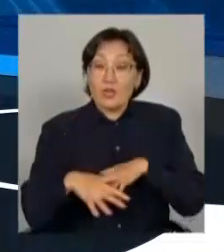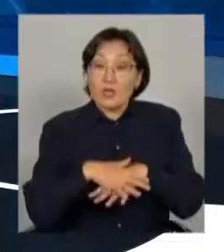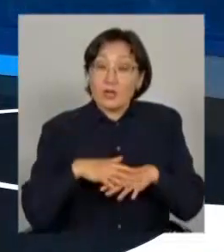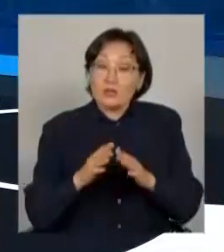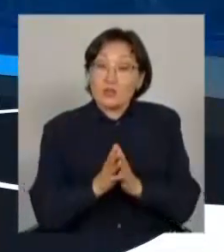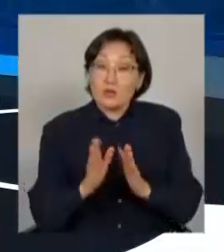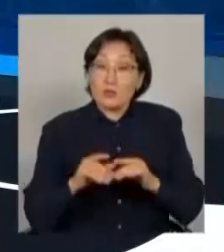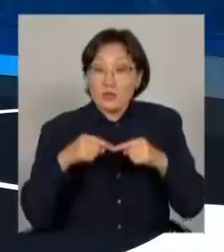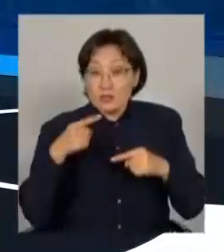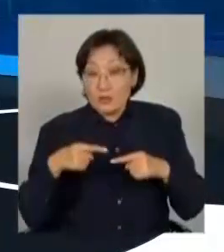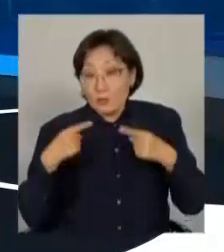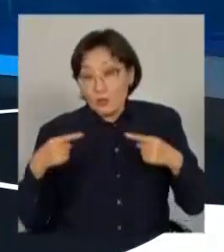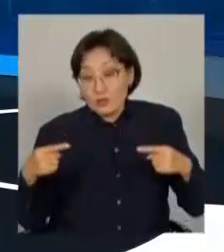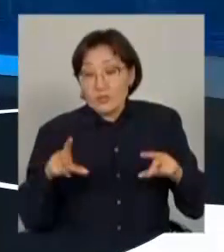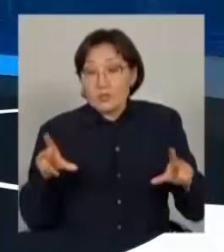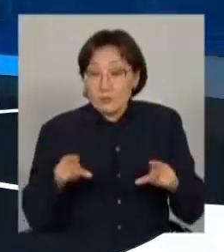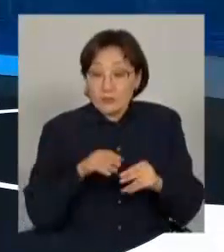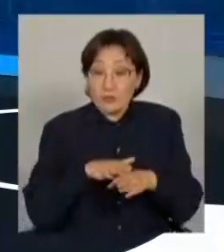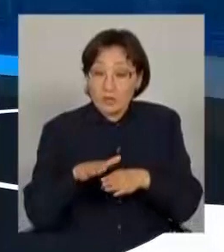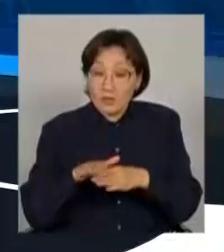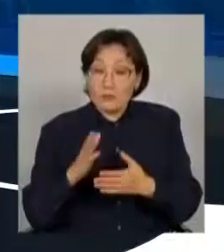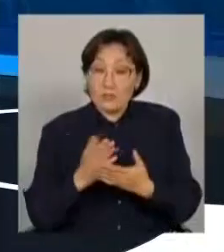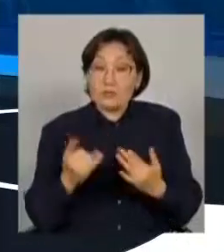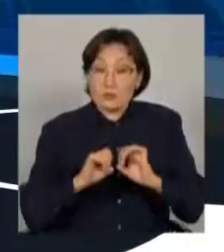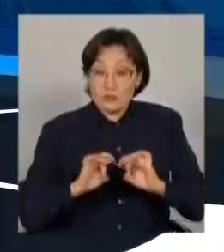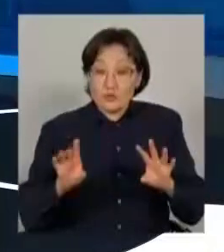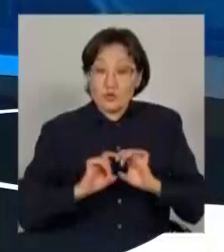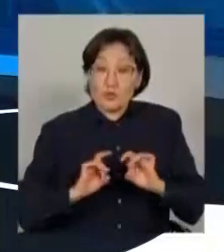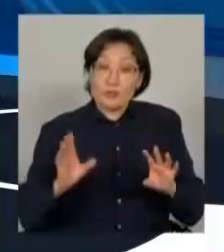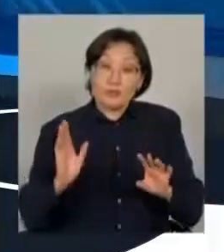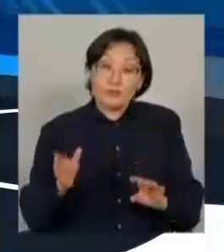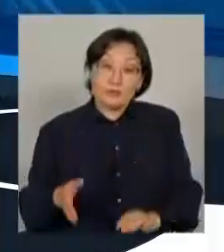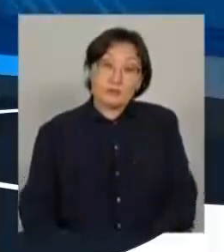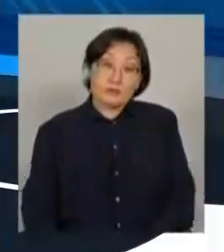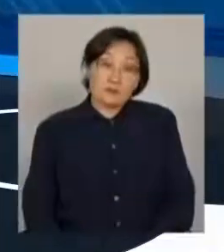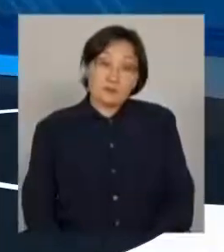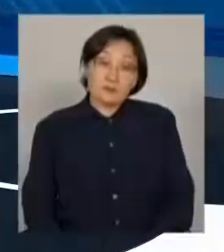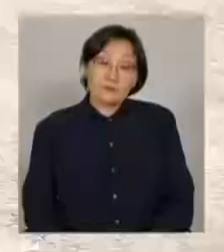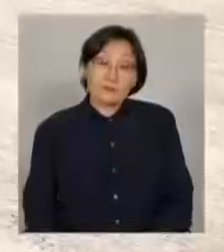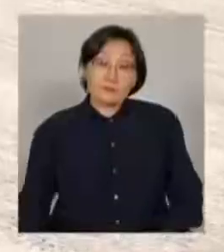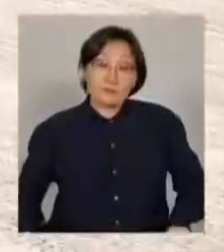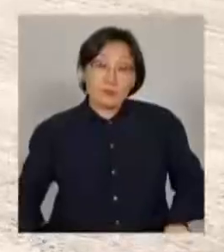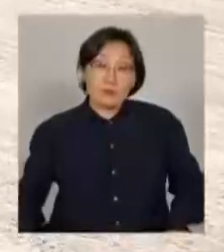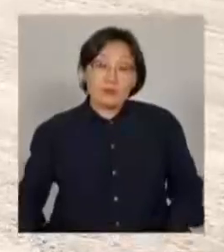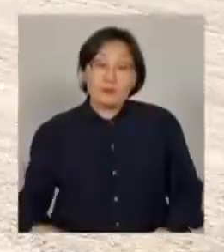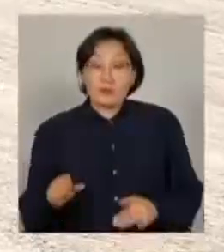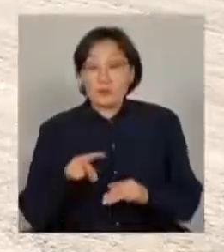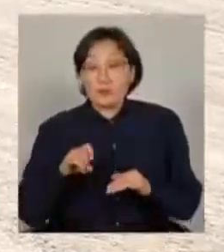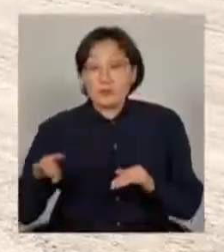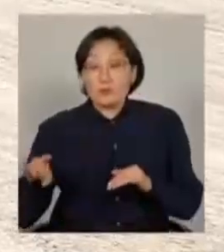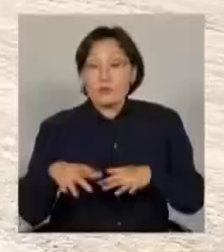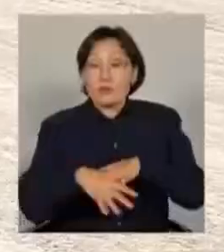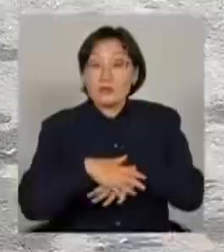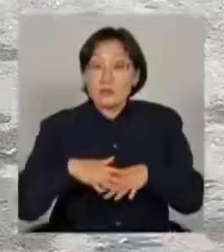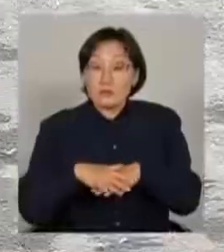емес, айтылған өзге уәделер де орындалып жатыр. Тақырыпты әріптесім Оразай Нұртай жалғастырады. Алатау ауданы жұртына